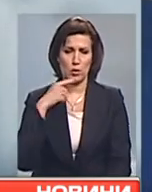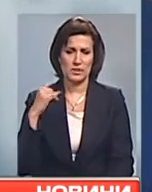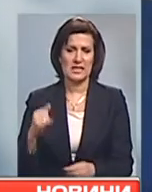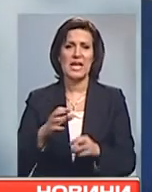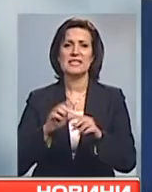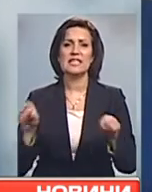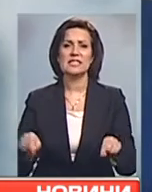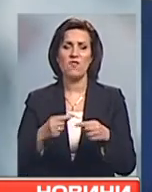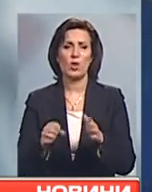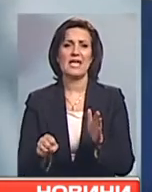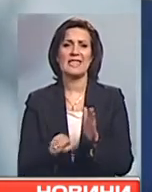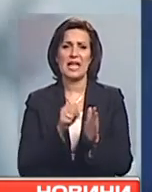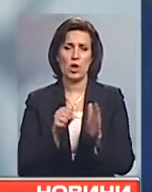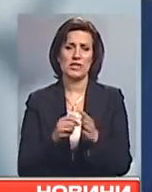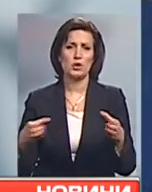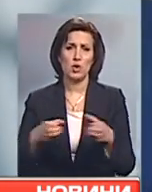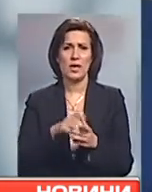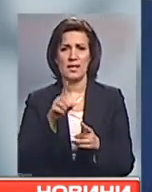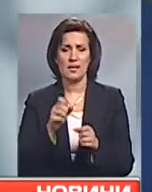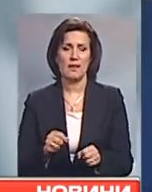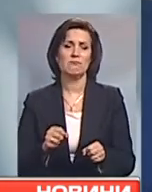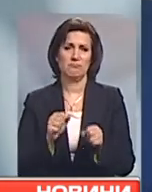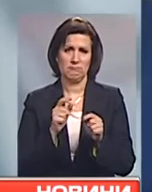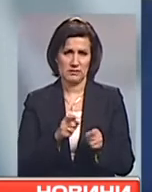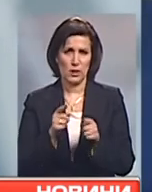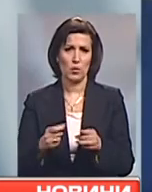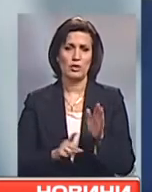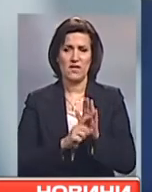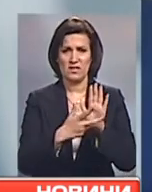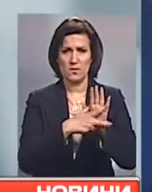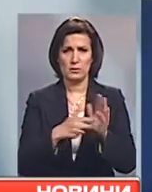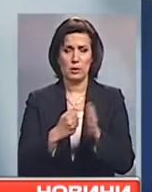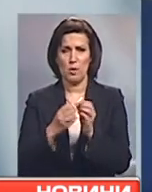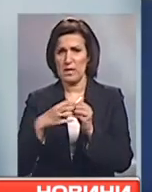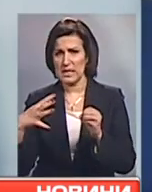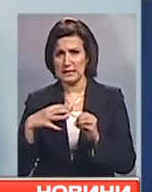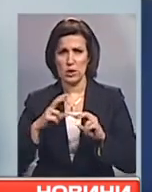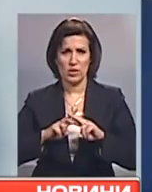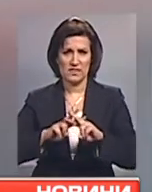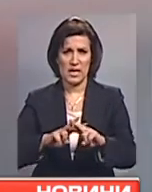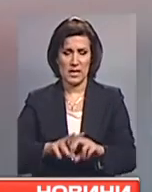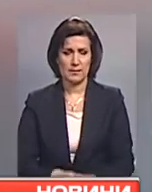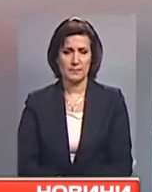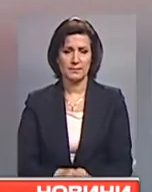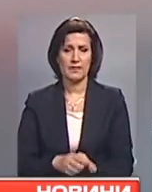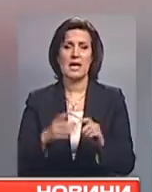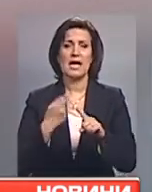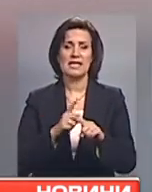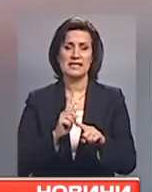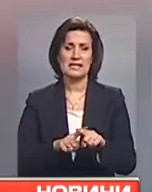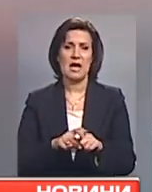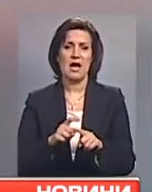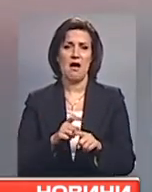За створення терористичної організації їм загрожує від 8 до 15 років за ґратами. Ця диверсійна група